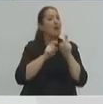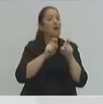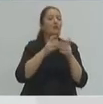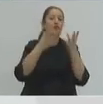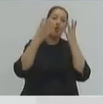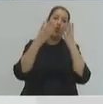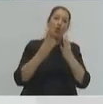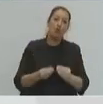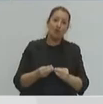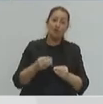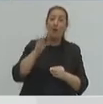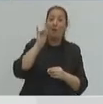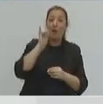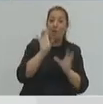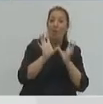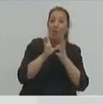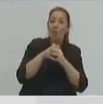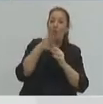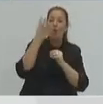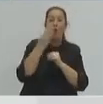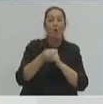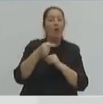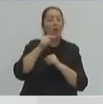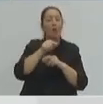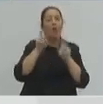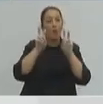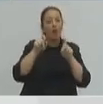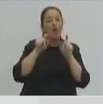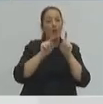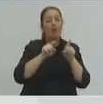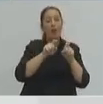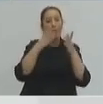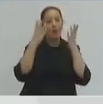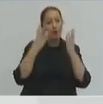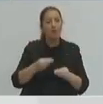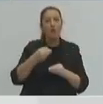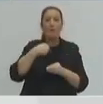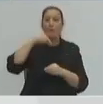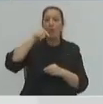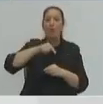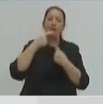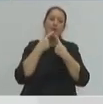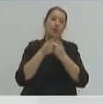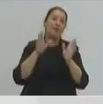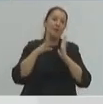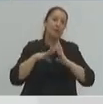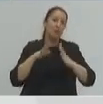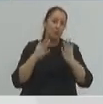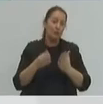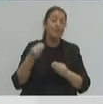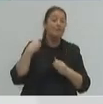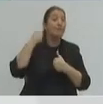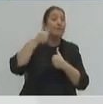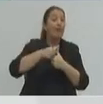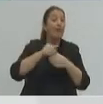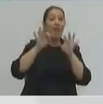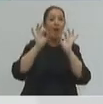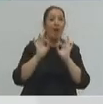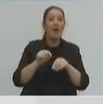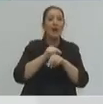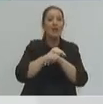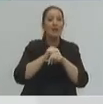olacağımıza, Milliyetçi Hareket Partisi olarak bu konuyu takip edeceğimizi de buradan bildirmek istiyorum. Yine her